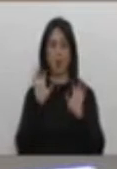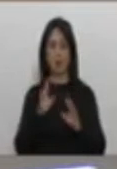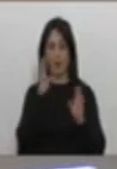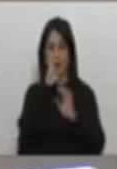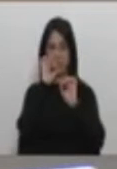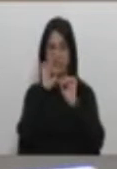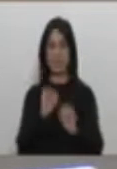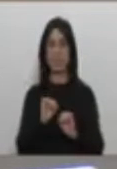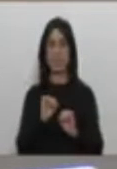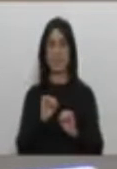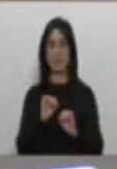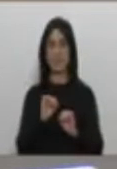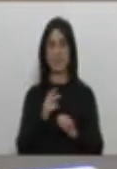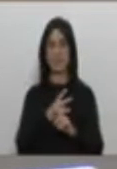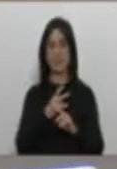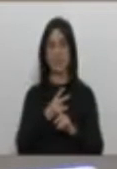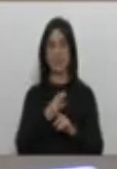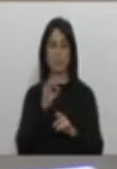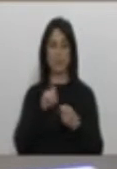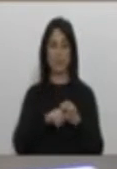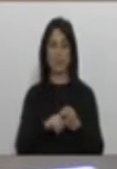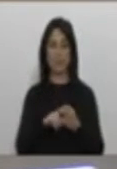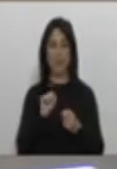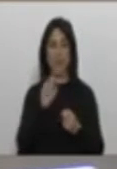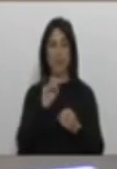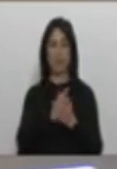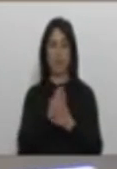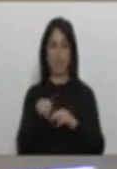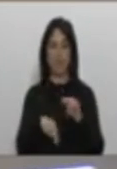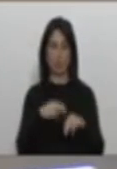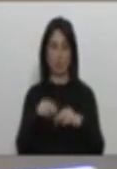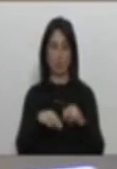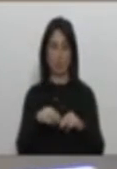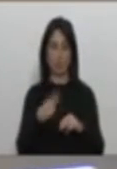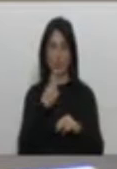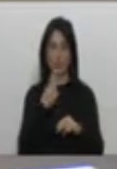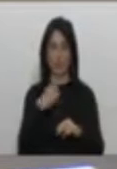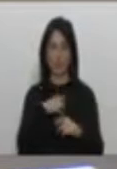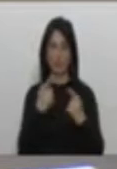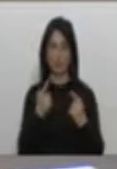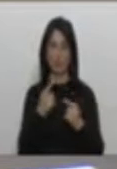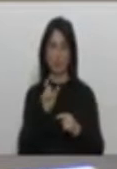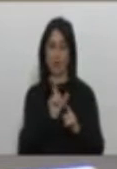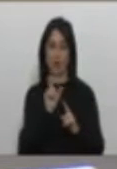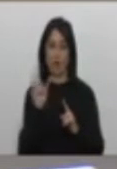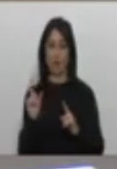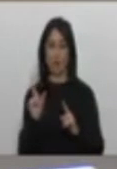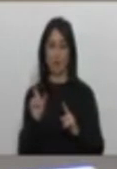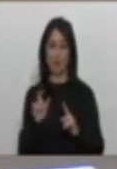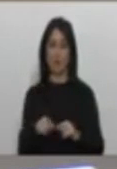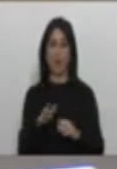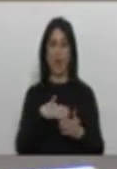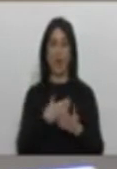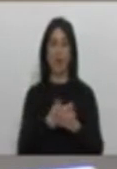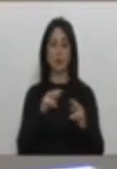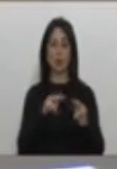გარემოსდაცვითი ზიანის შესახებ, რომელიც ასოცირების ხელშეკრულების ერთ-ერთი მნიშვნელოვანი კომპონენტია, აქტიური